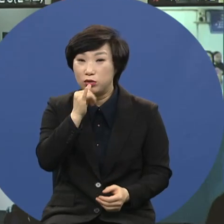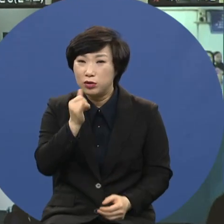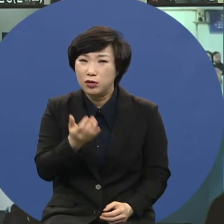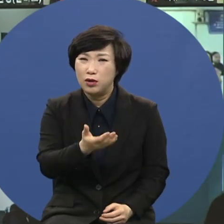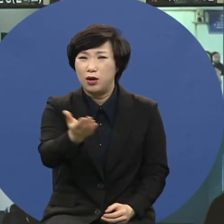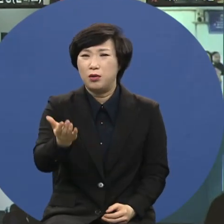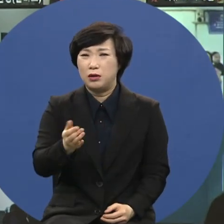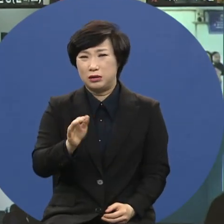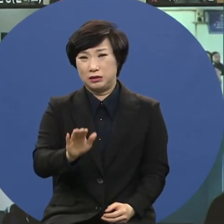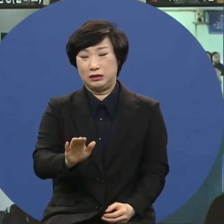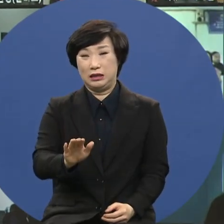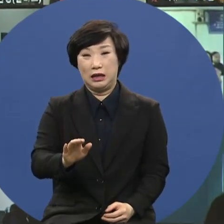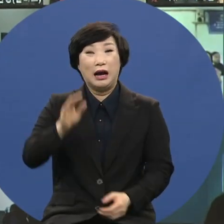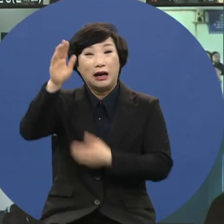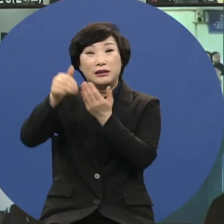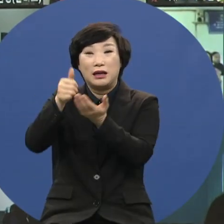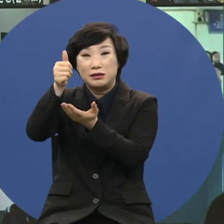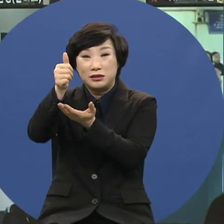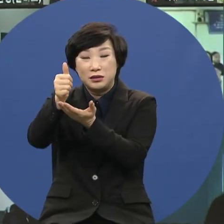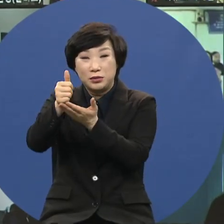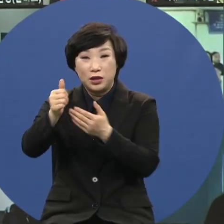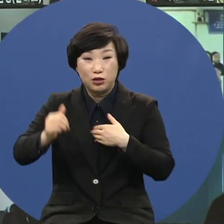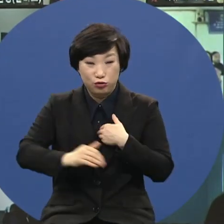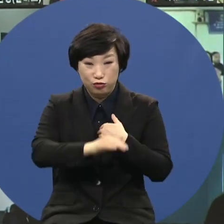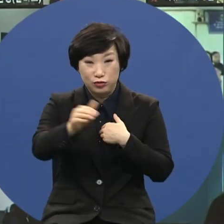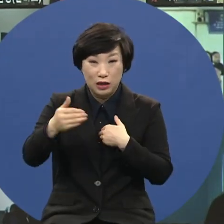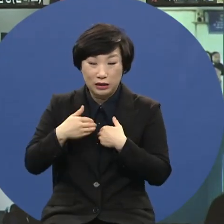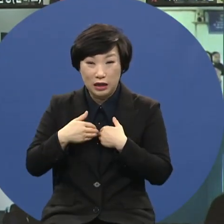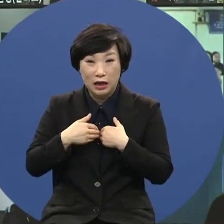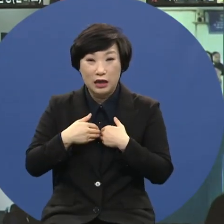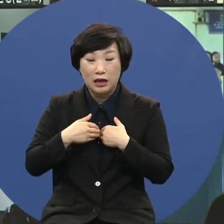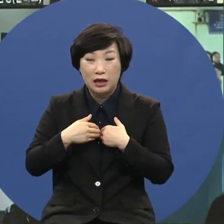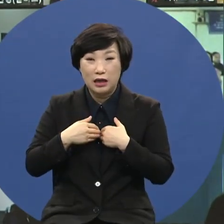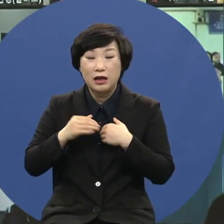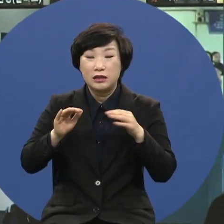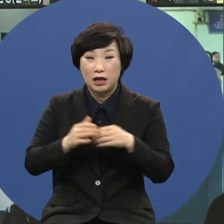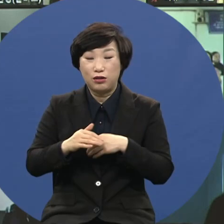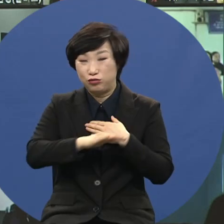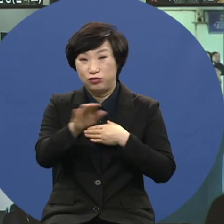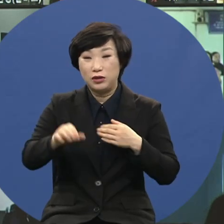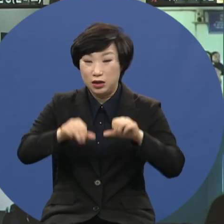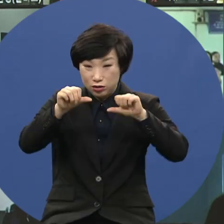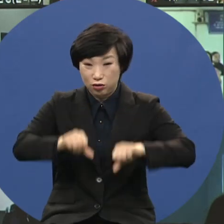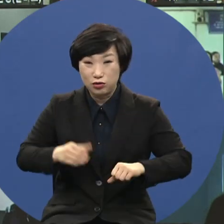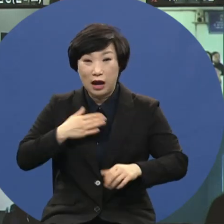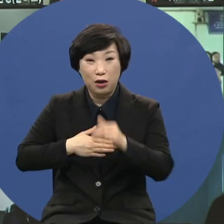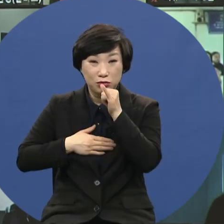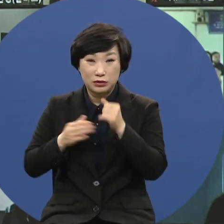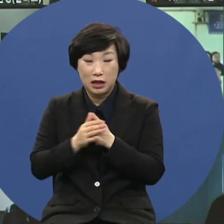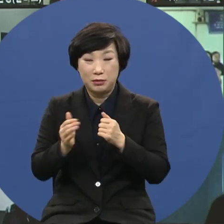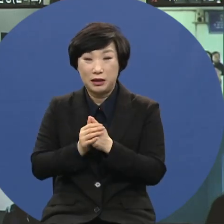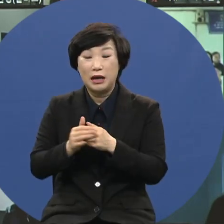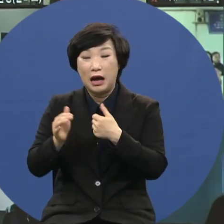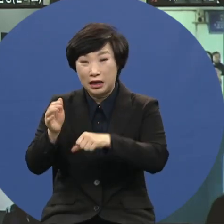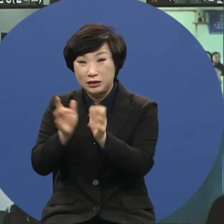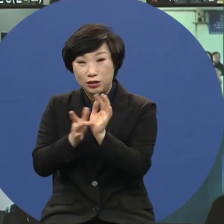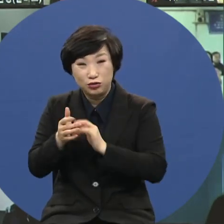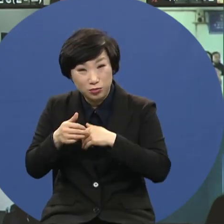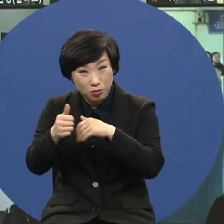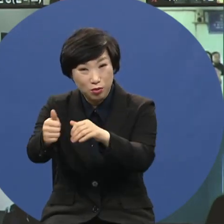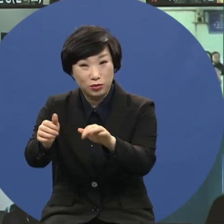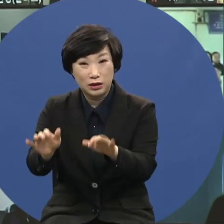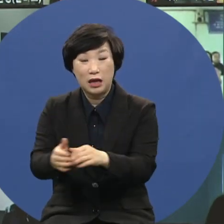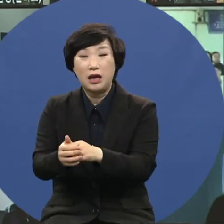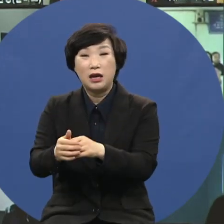근데 하나님은 얼마나 우리의 저주를 실감했으면 정말로 아들을